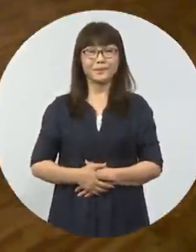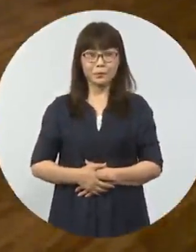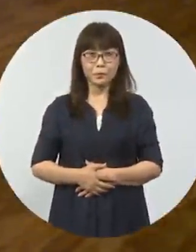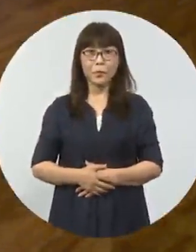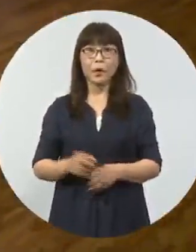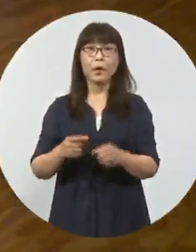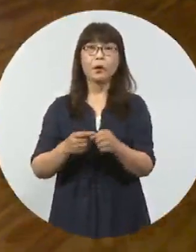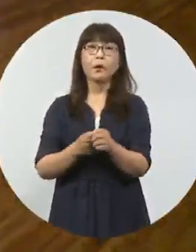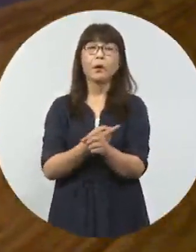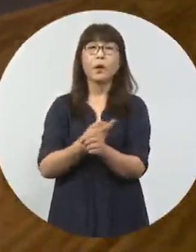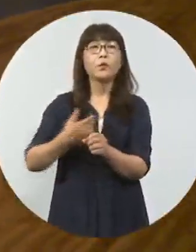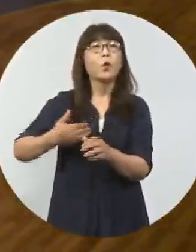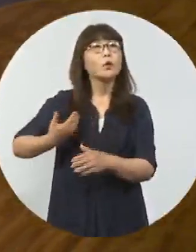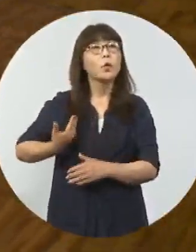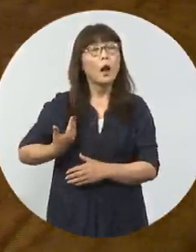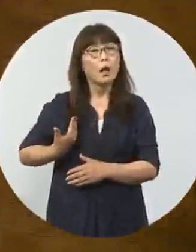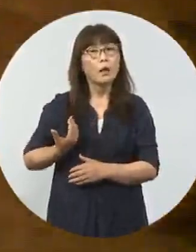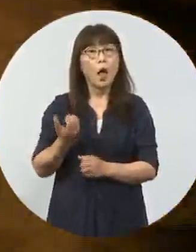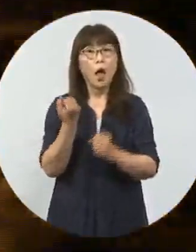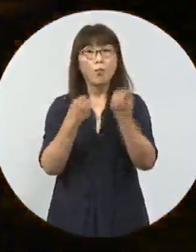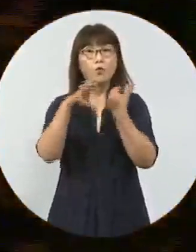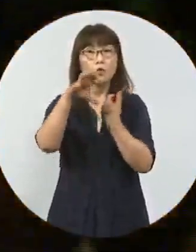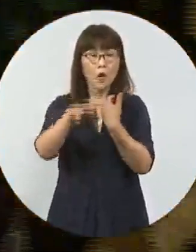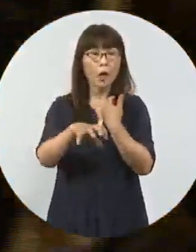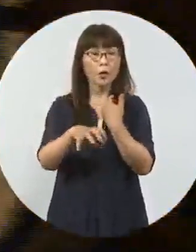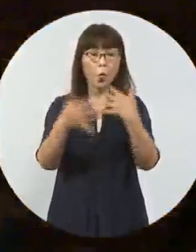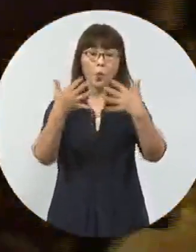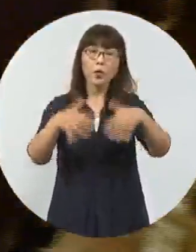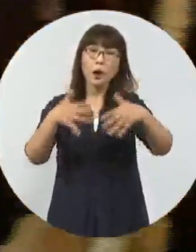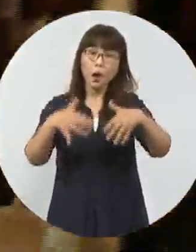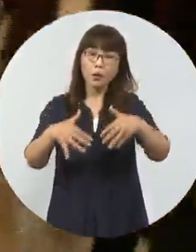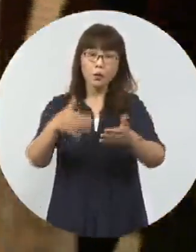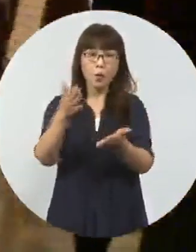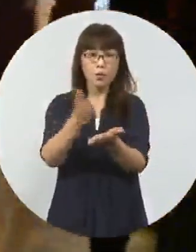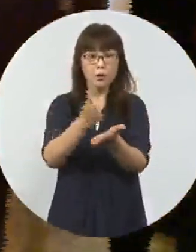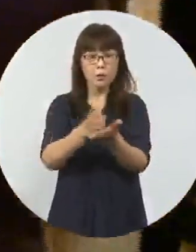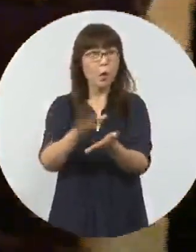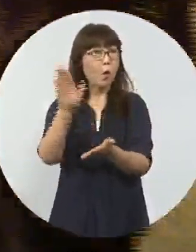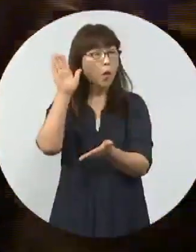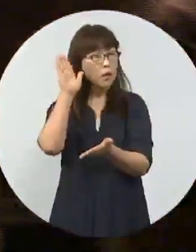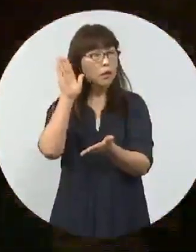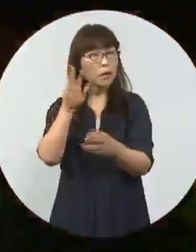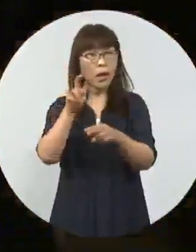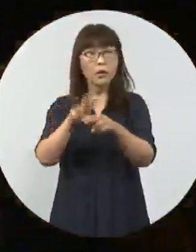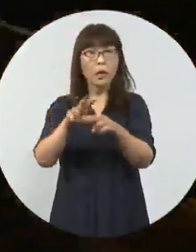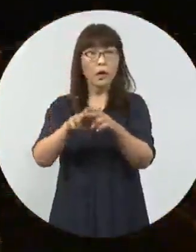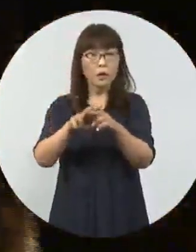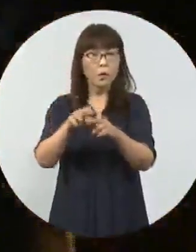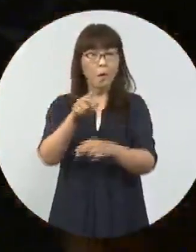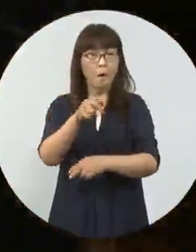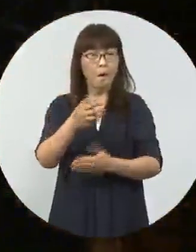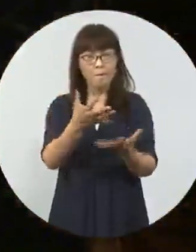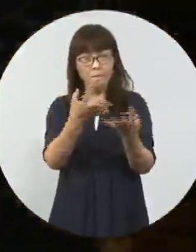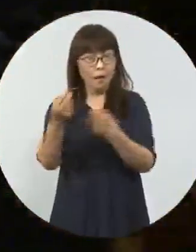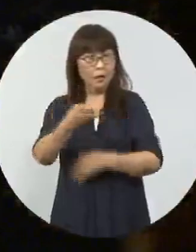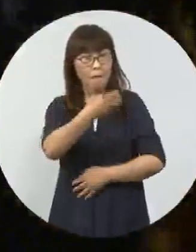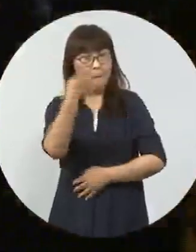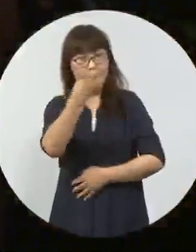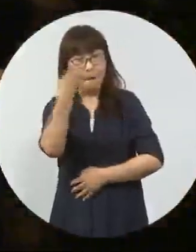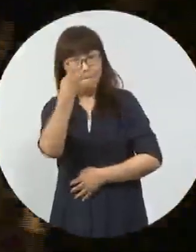意外と知らない舞台装置の説明などを受け、参加者の皆さんも多くの発見があったようです